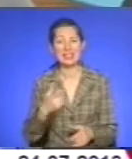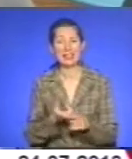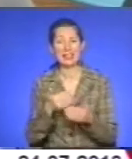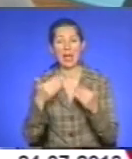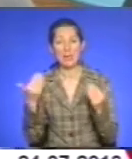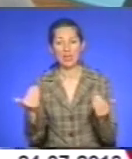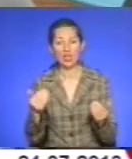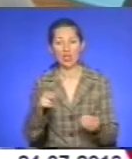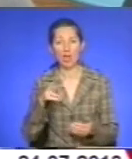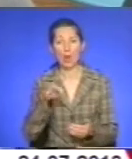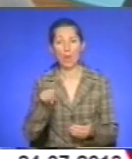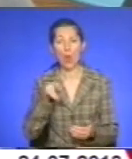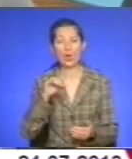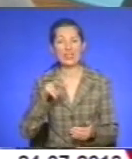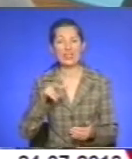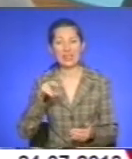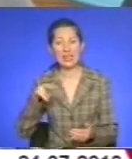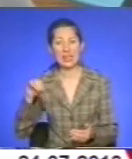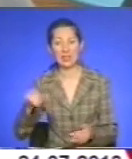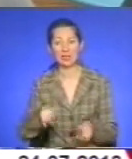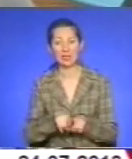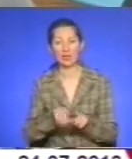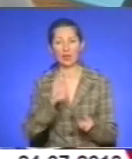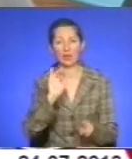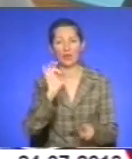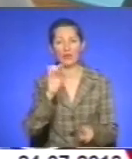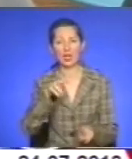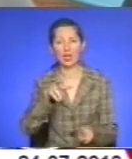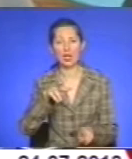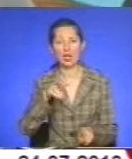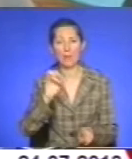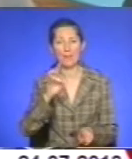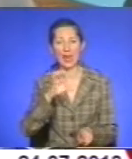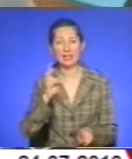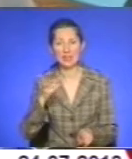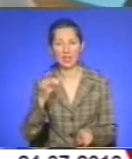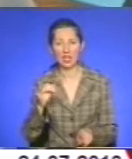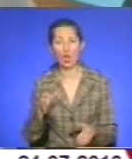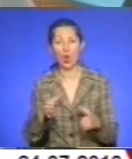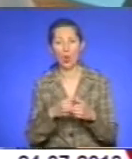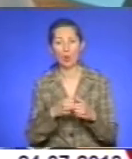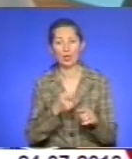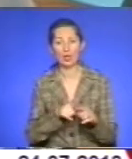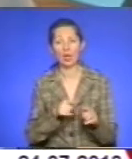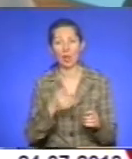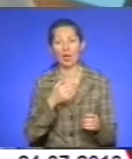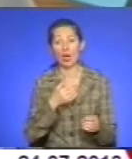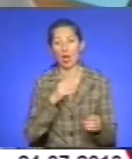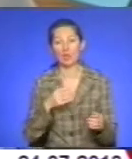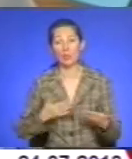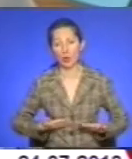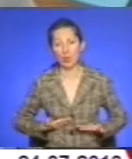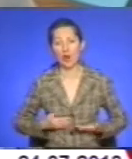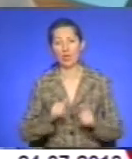Поділлі таких в'єменських колоній, які компактно переживали, звивали ремесла, залишили по собі